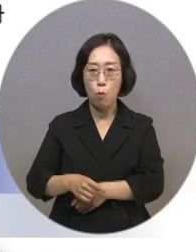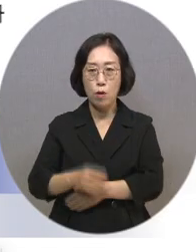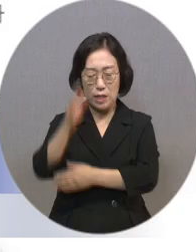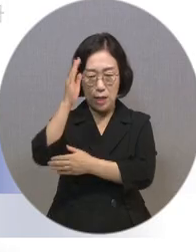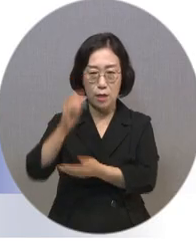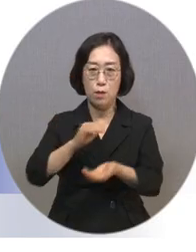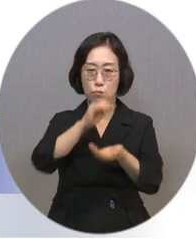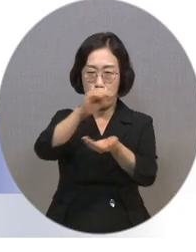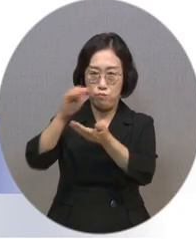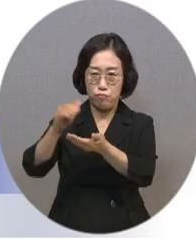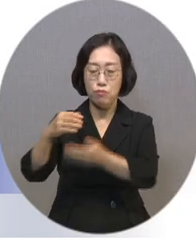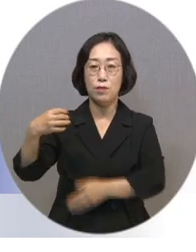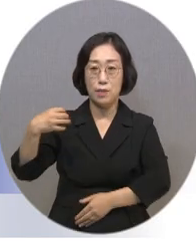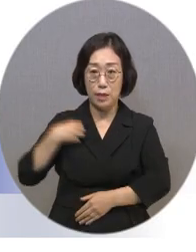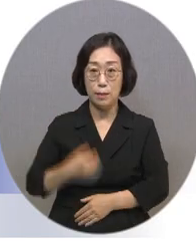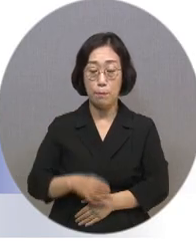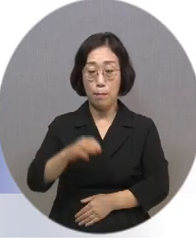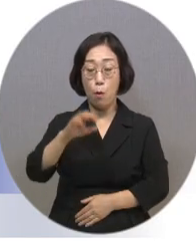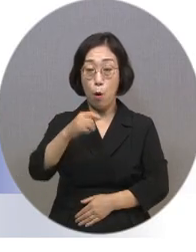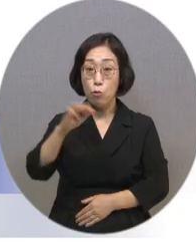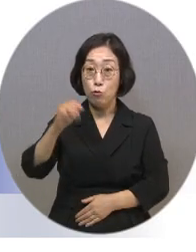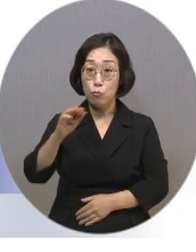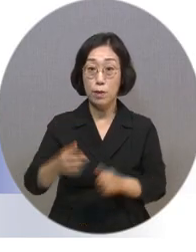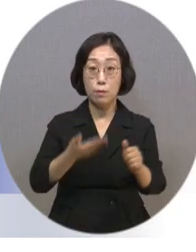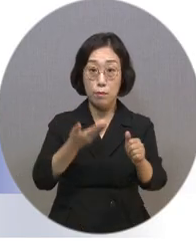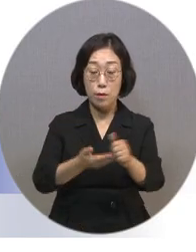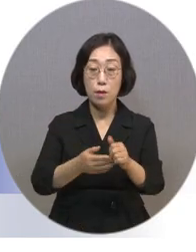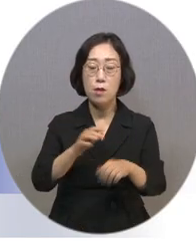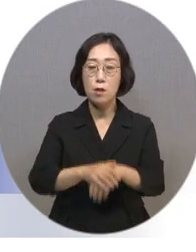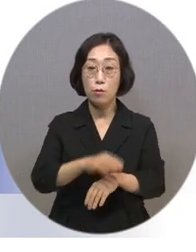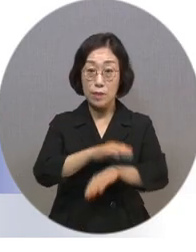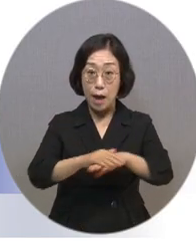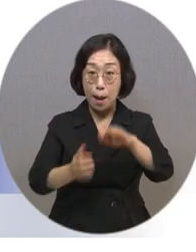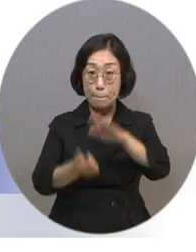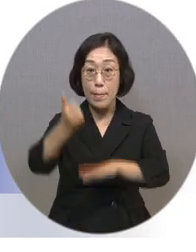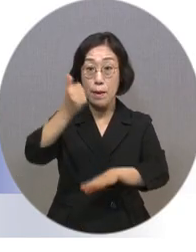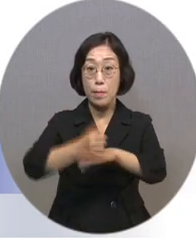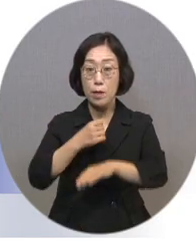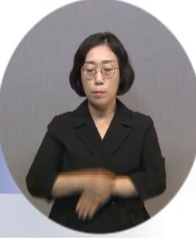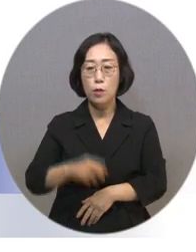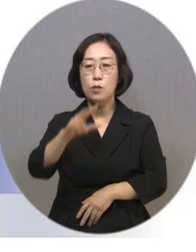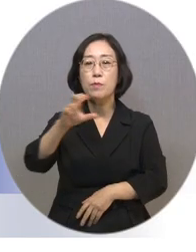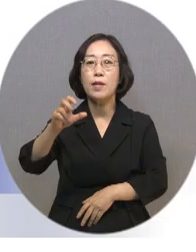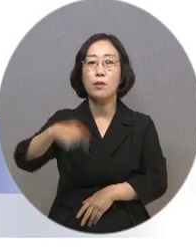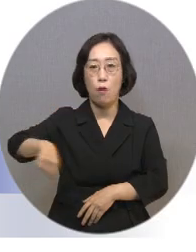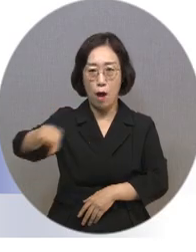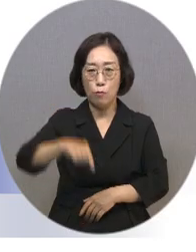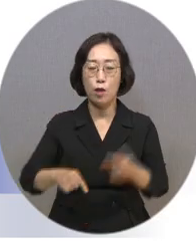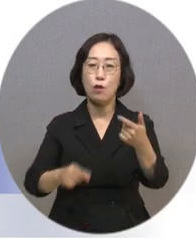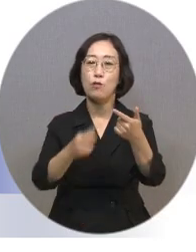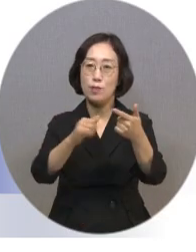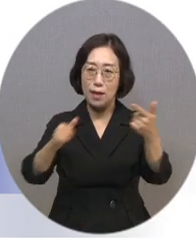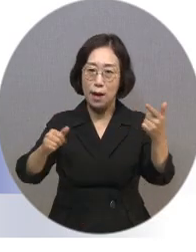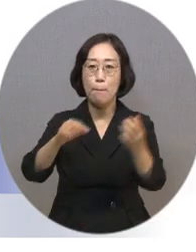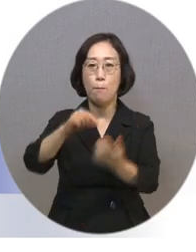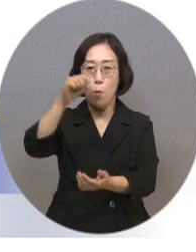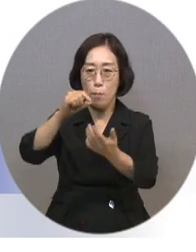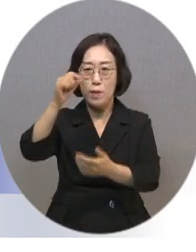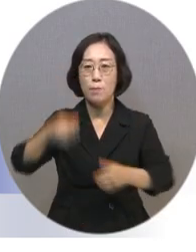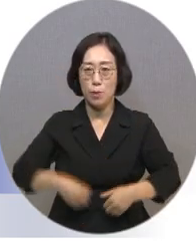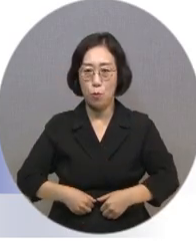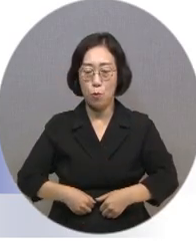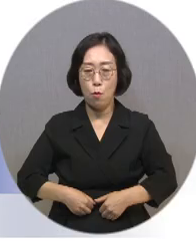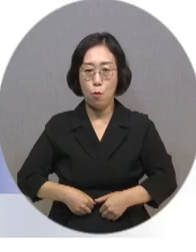합니다 원민이 선수위원 꿈을 이루기 위해선 2 명의 후보 중 여명 안에 들어야 하는데요